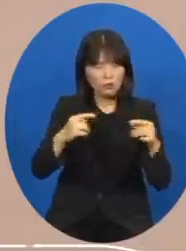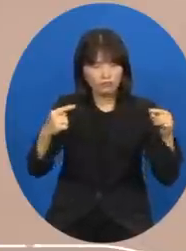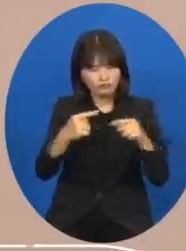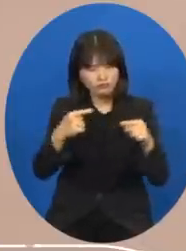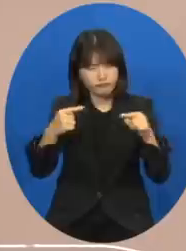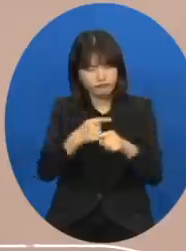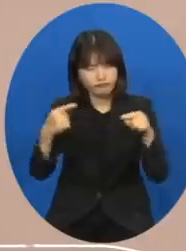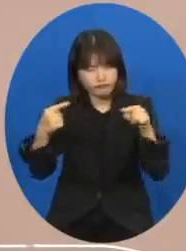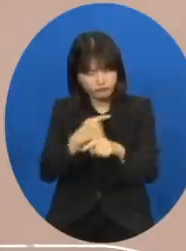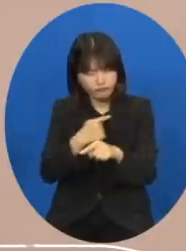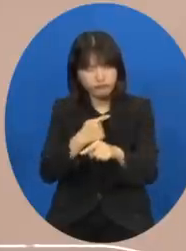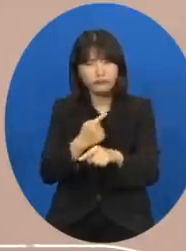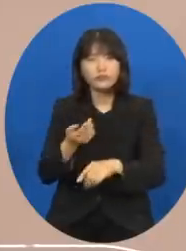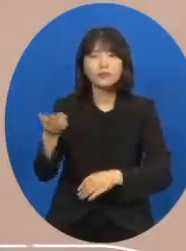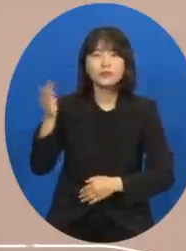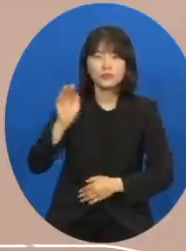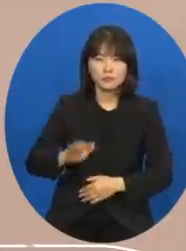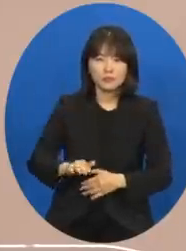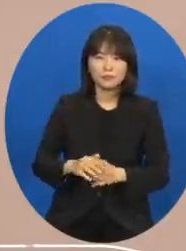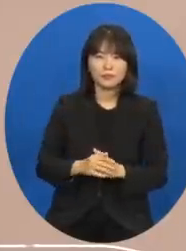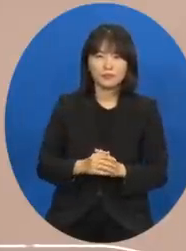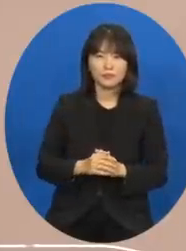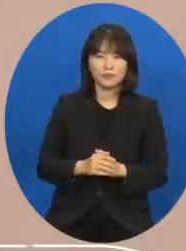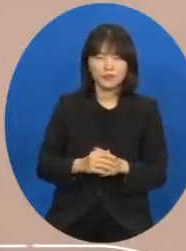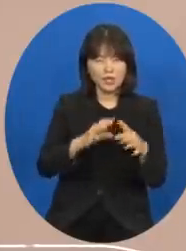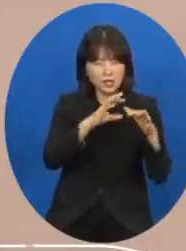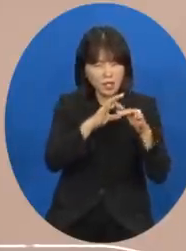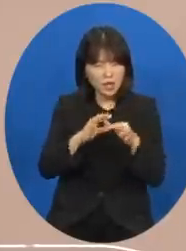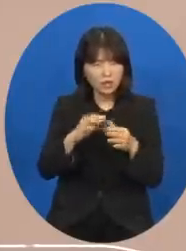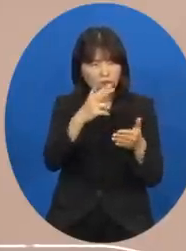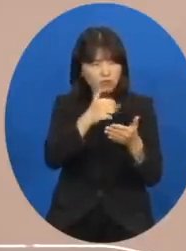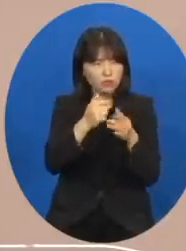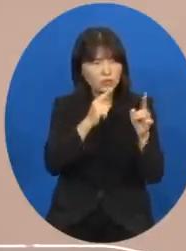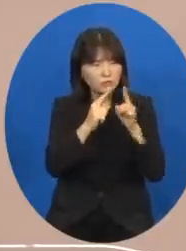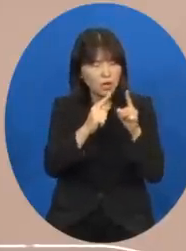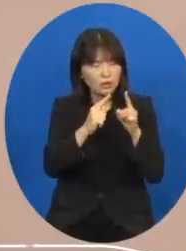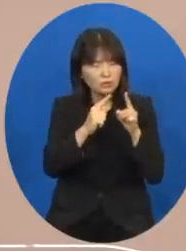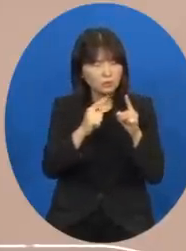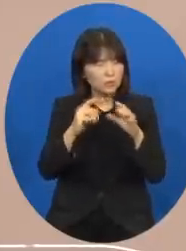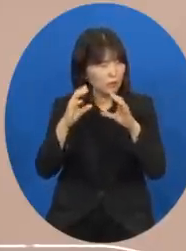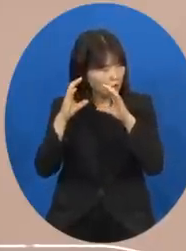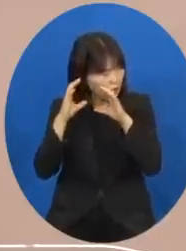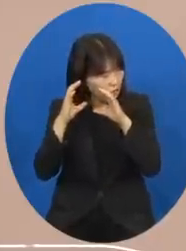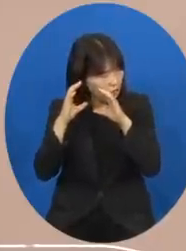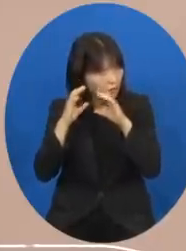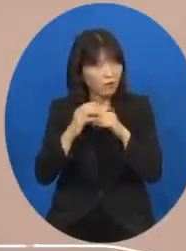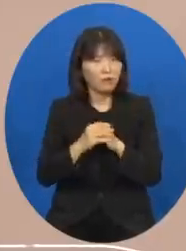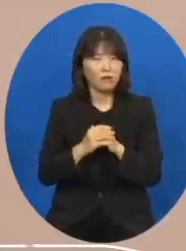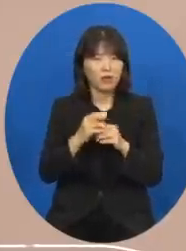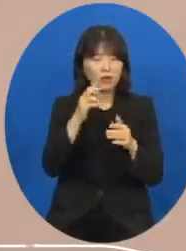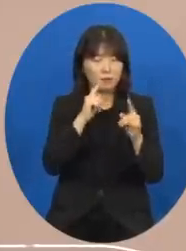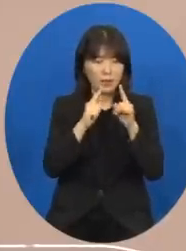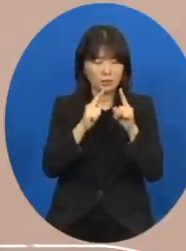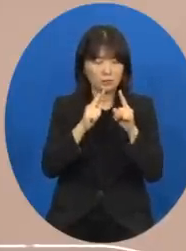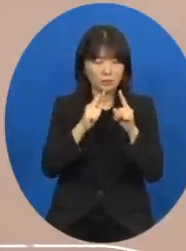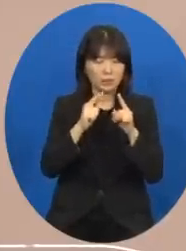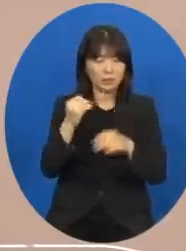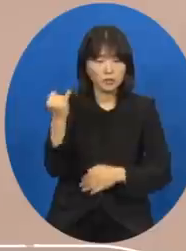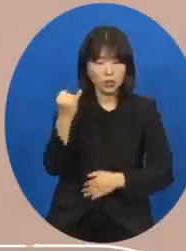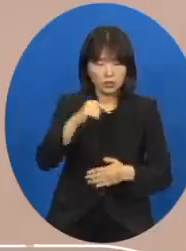대화만 주고받는 것 같았는데 그래도 계속 주님의 말씀 앞에 서니까 말씀이 그 여인